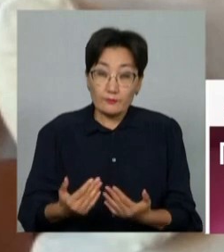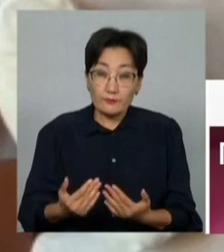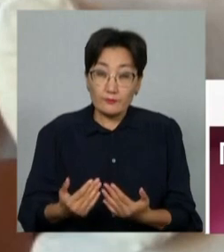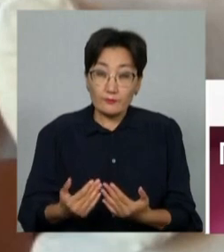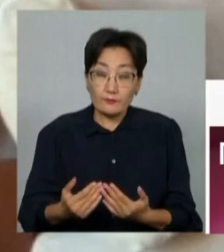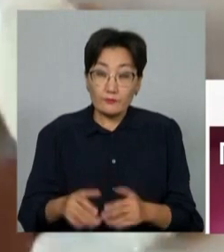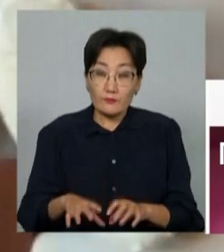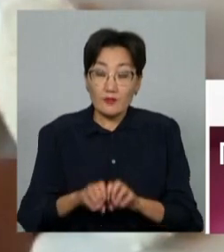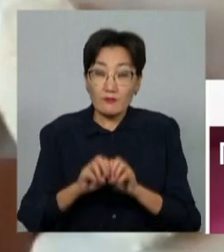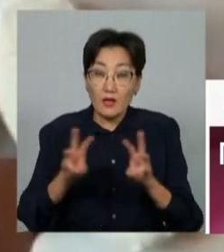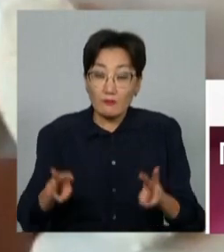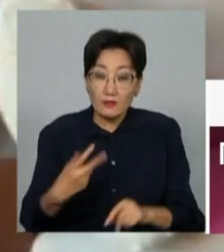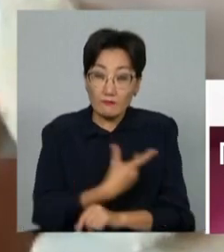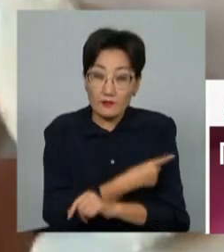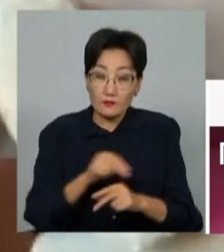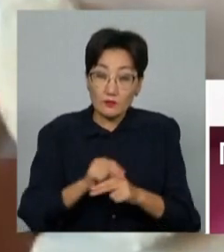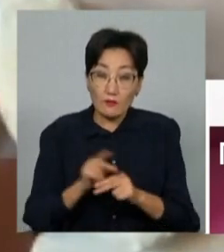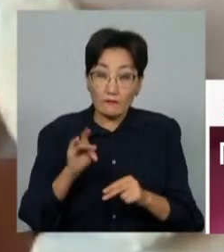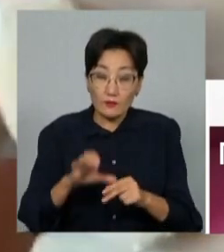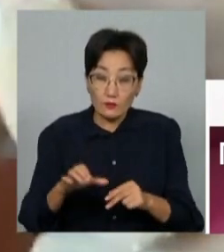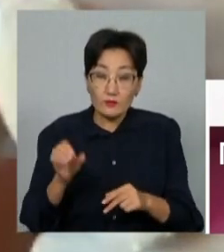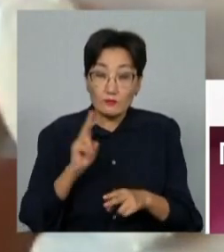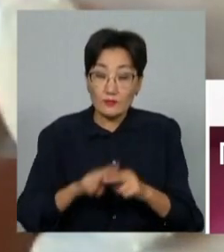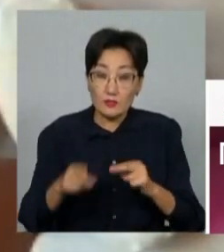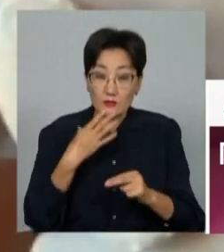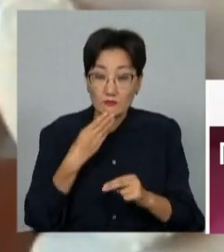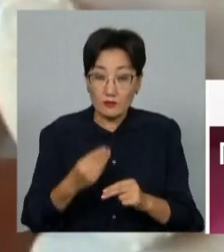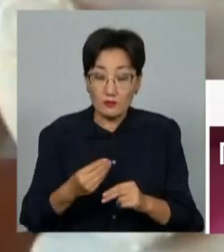расширения охвата вакцинации вирус потеряет свою